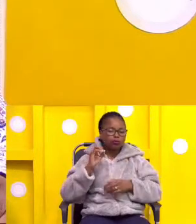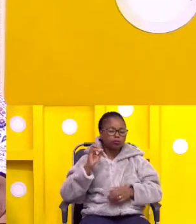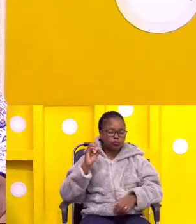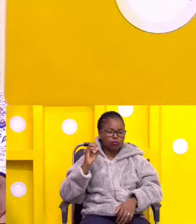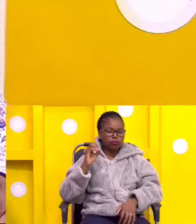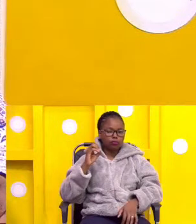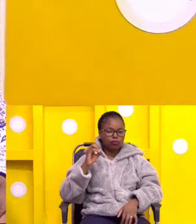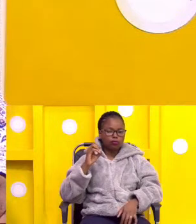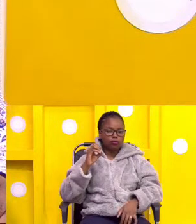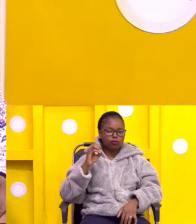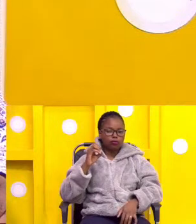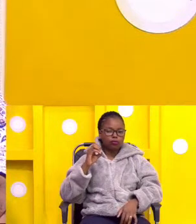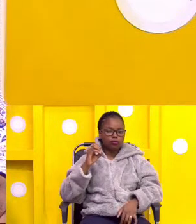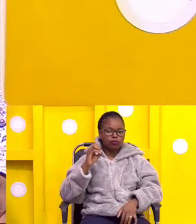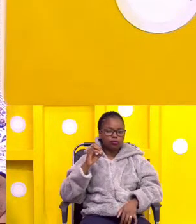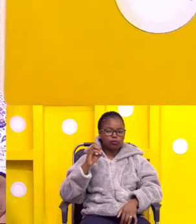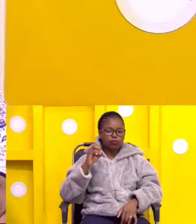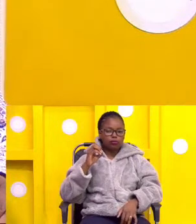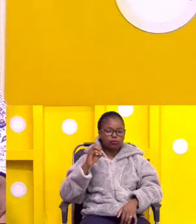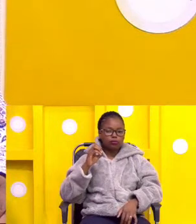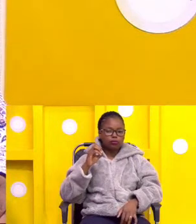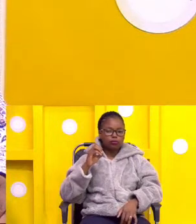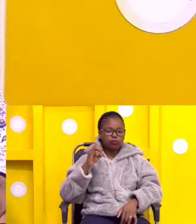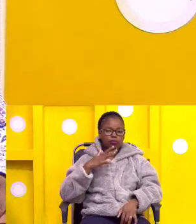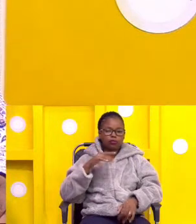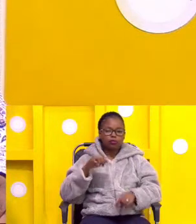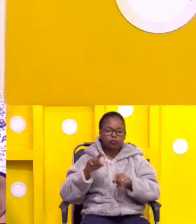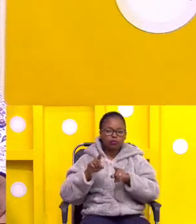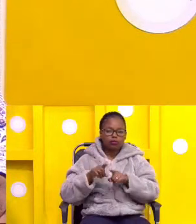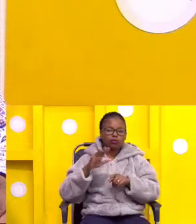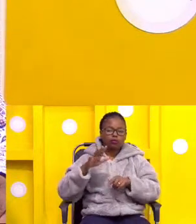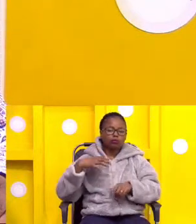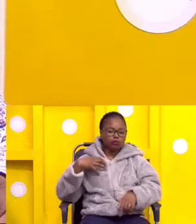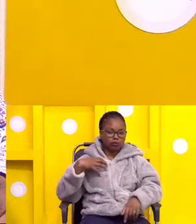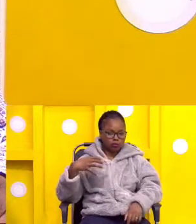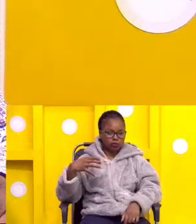Tiga kutua utoga waku.